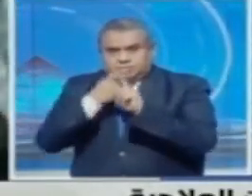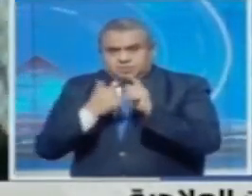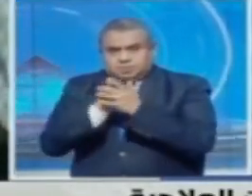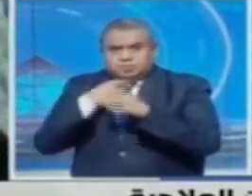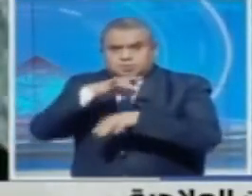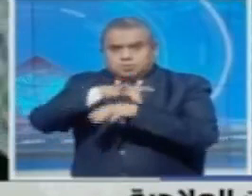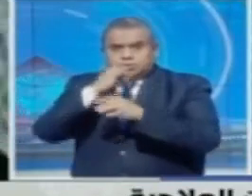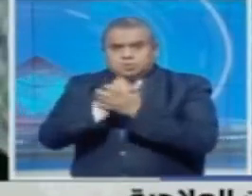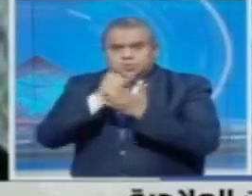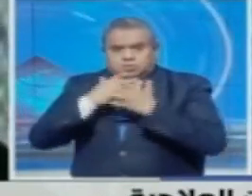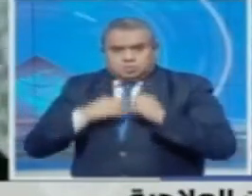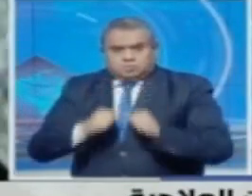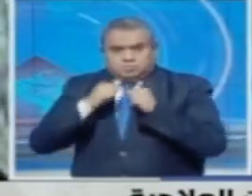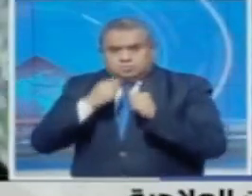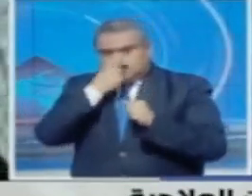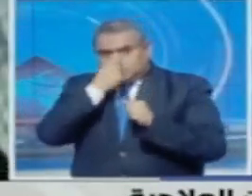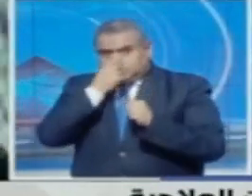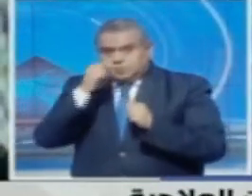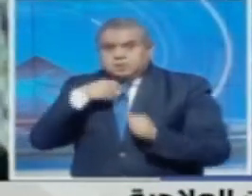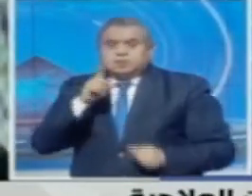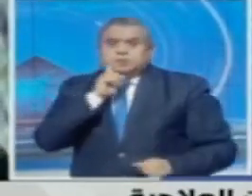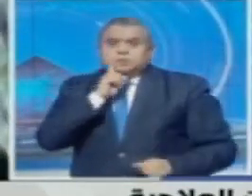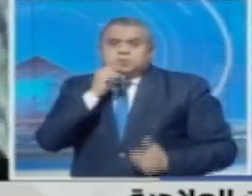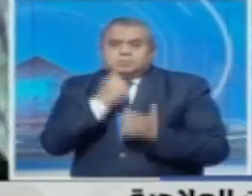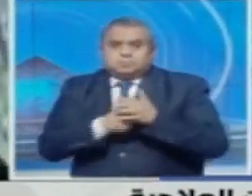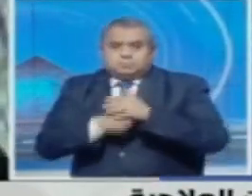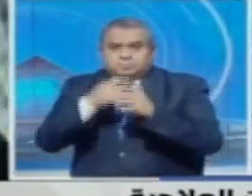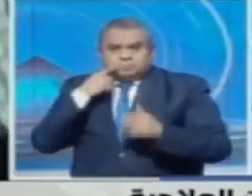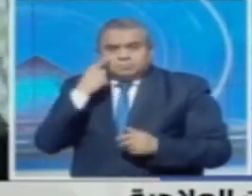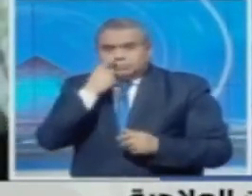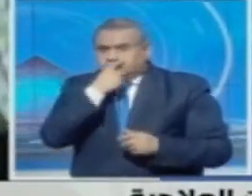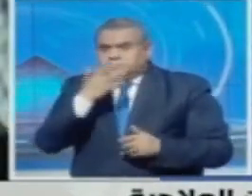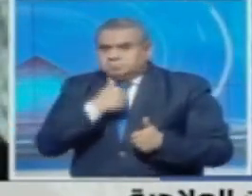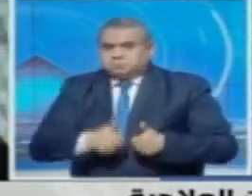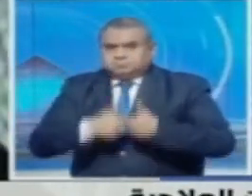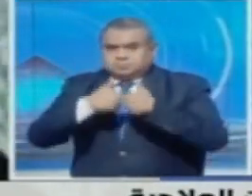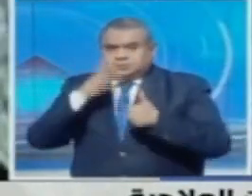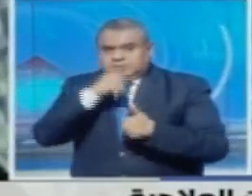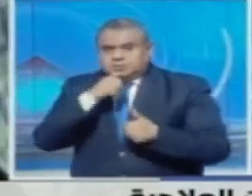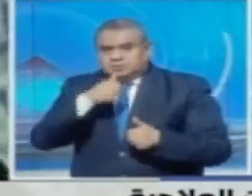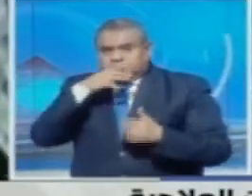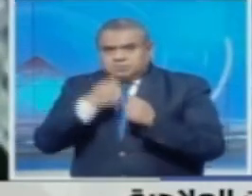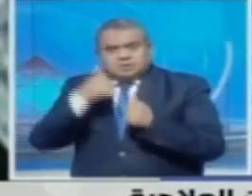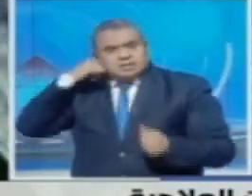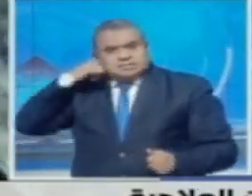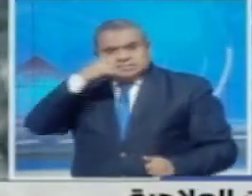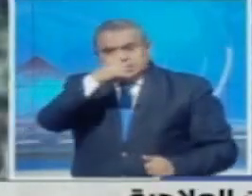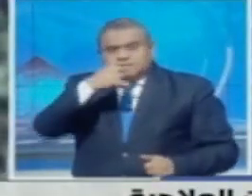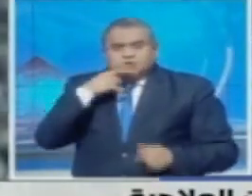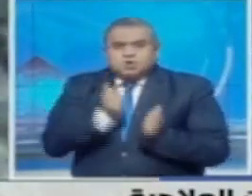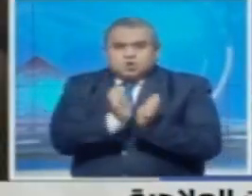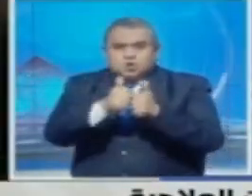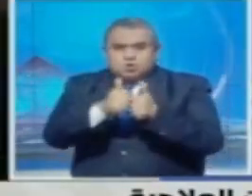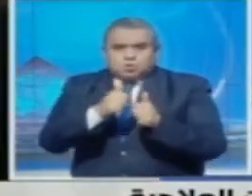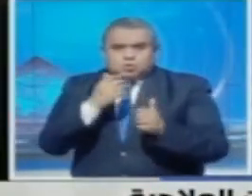الطبيه، وبنطمنك على الست الوالده حسنيه وهي في عينينا وفي عينين كل الناس يعني، وهي معاك على التليفون هي عشان تطمن عليها